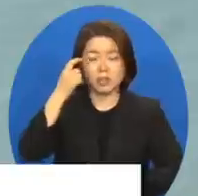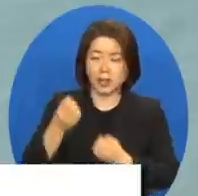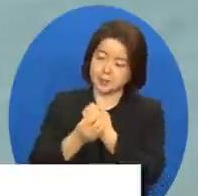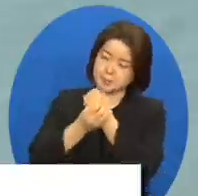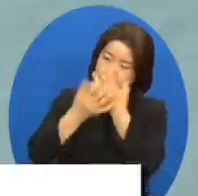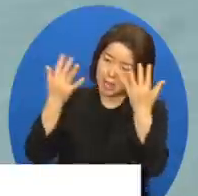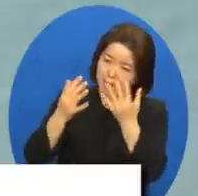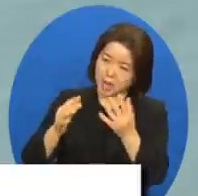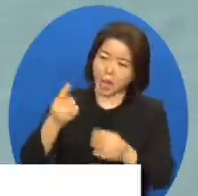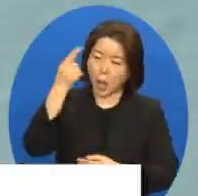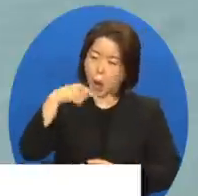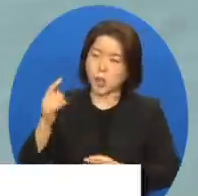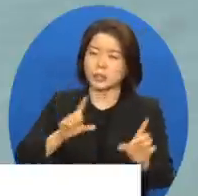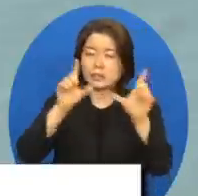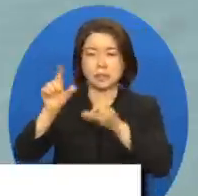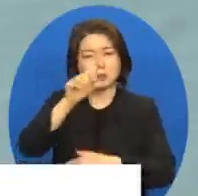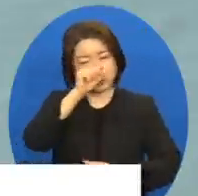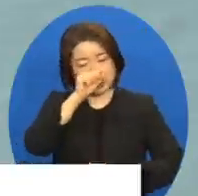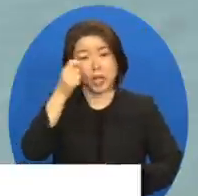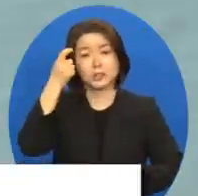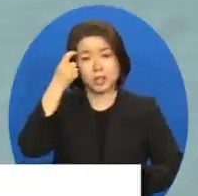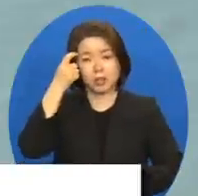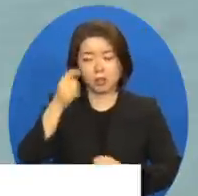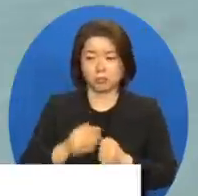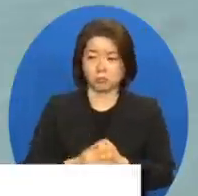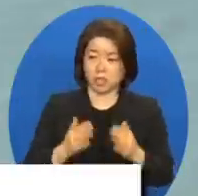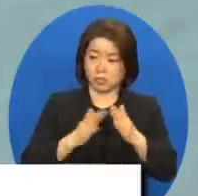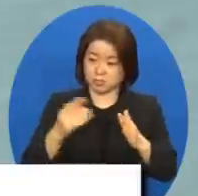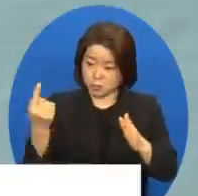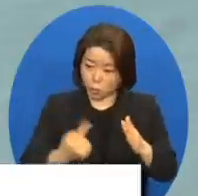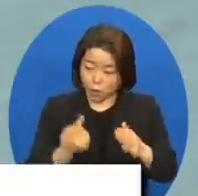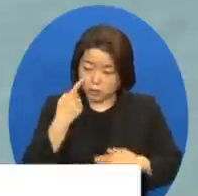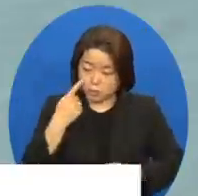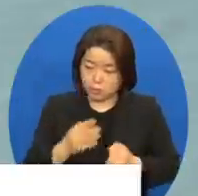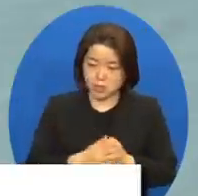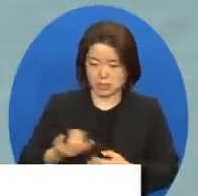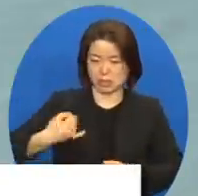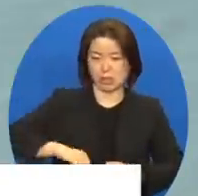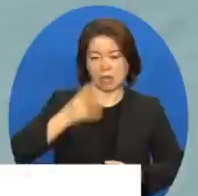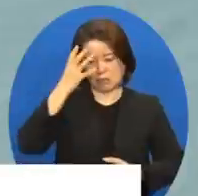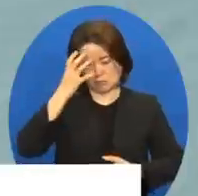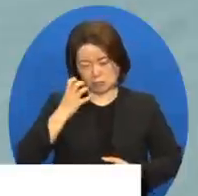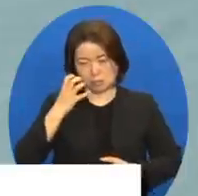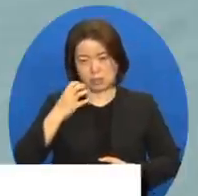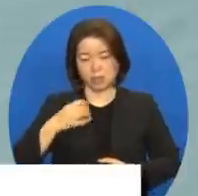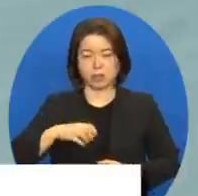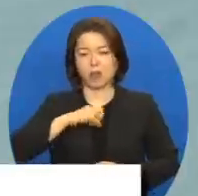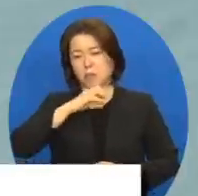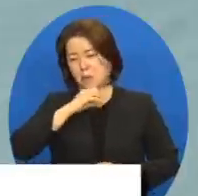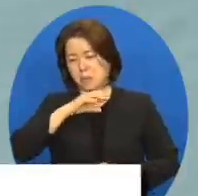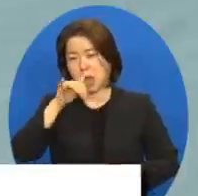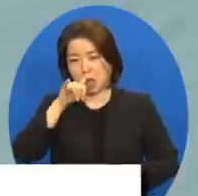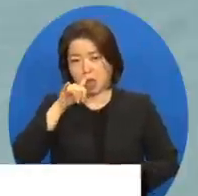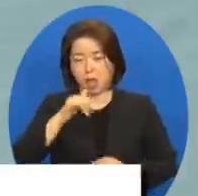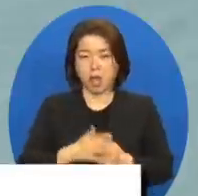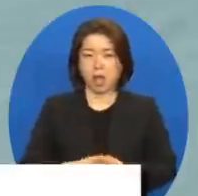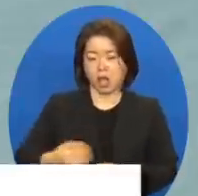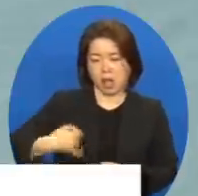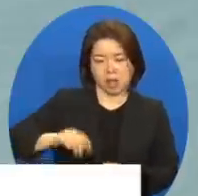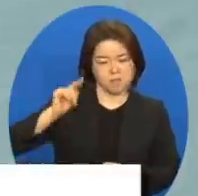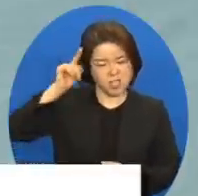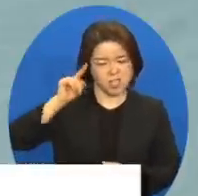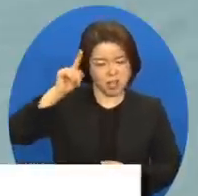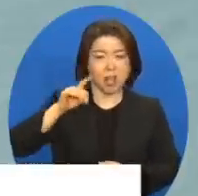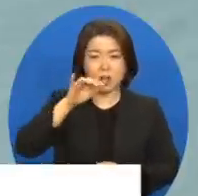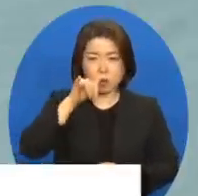얼굴로 살면 좋겠다. 그런데 집에 와보면 딸이 늘 인상 쓰고 늘 투정하고 늘